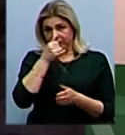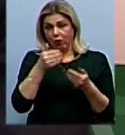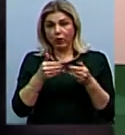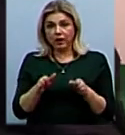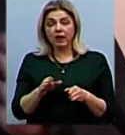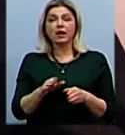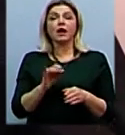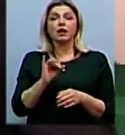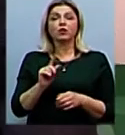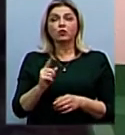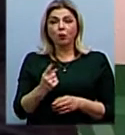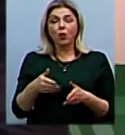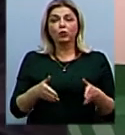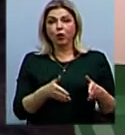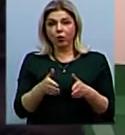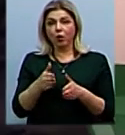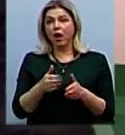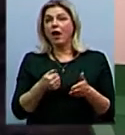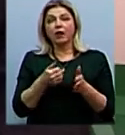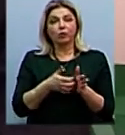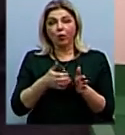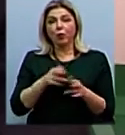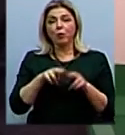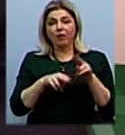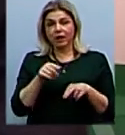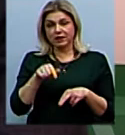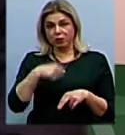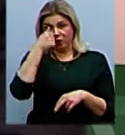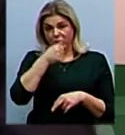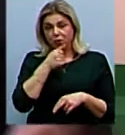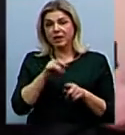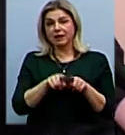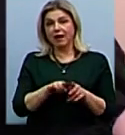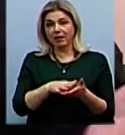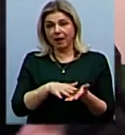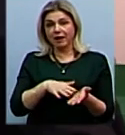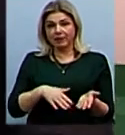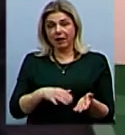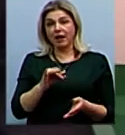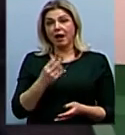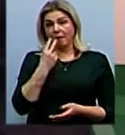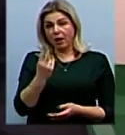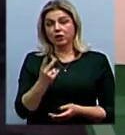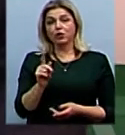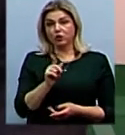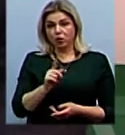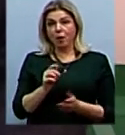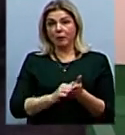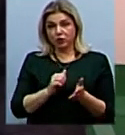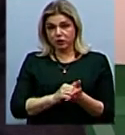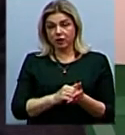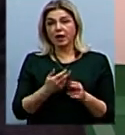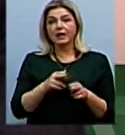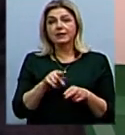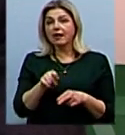там, чому дороги не будувалися в цьому році і так далі, і так далі. І бачимо, власне, причину цього, да? Тому що